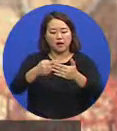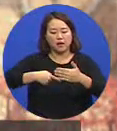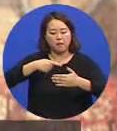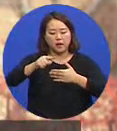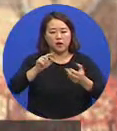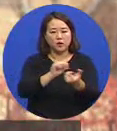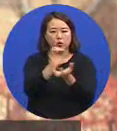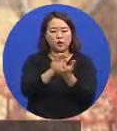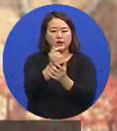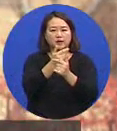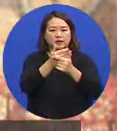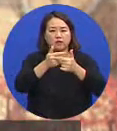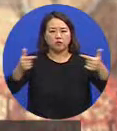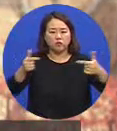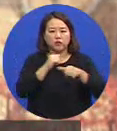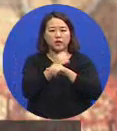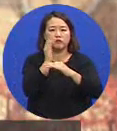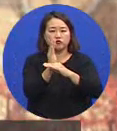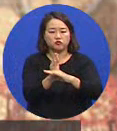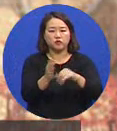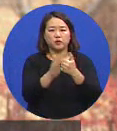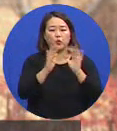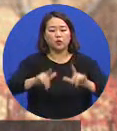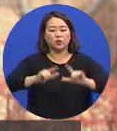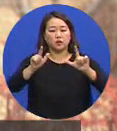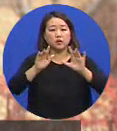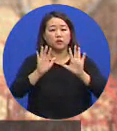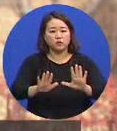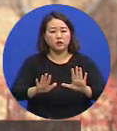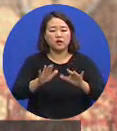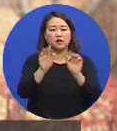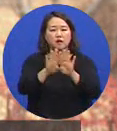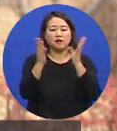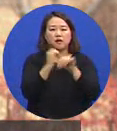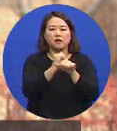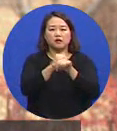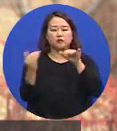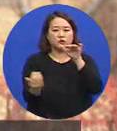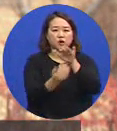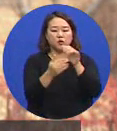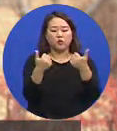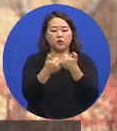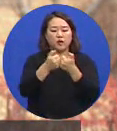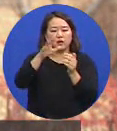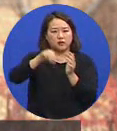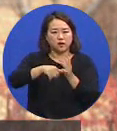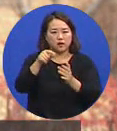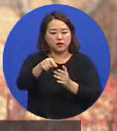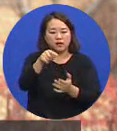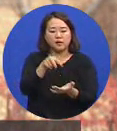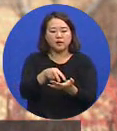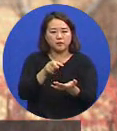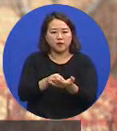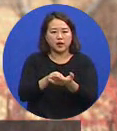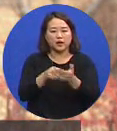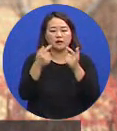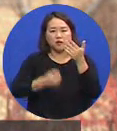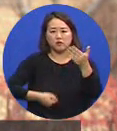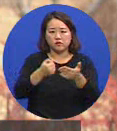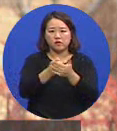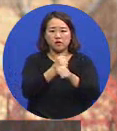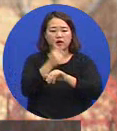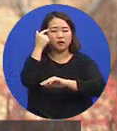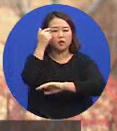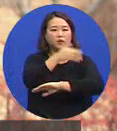논란이 갈수록 확산됨에 따라 오늘 열리는 중앙당 최고위원회에서 이용호 의원 복당 문제에 대한 입장을 사실상 결정할